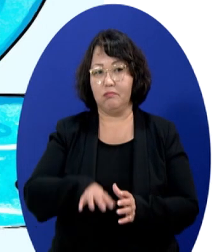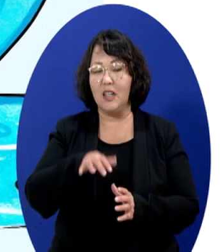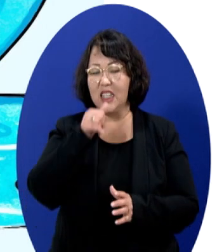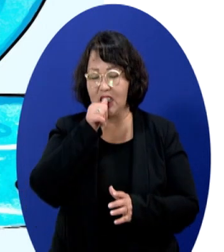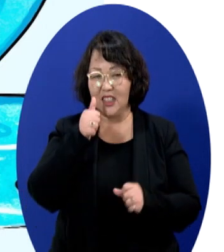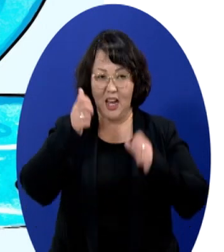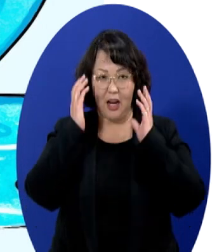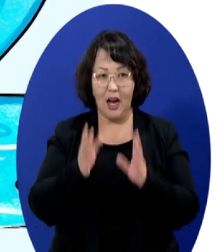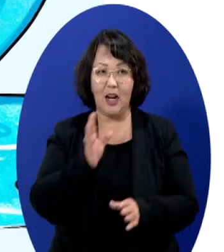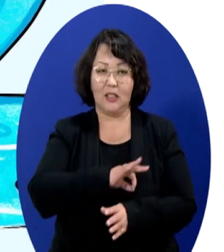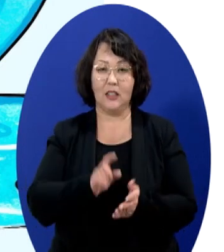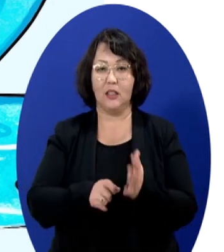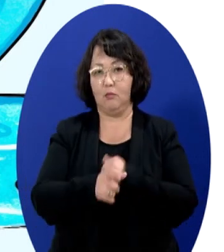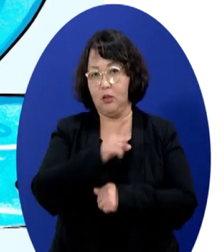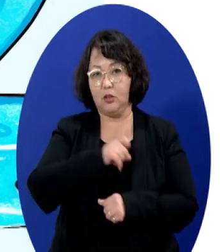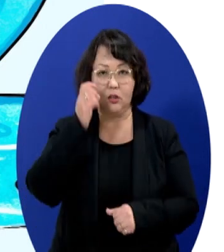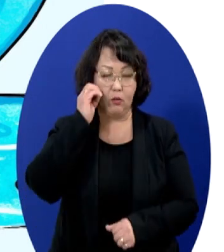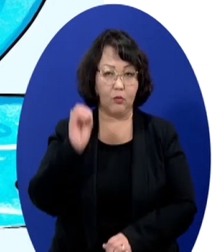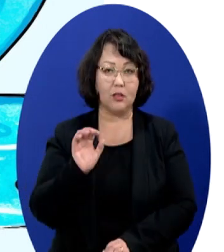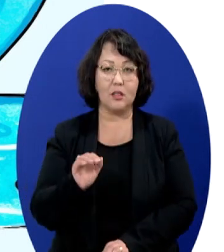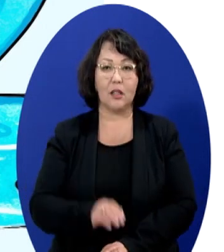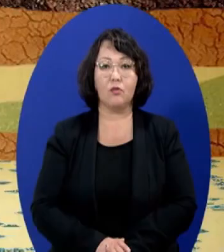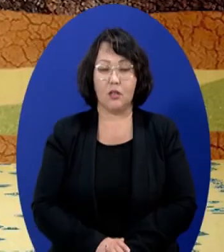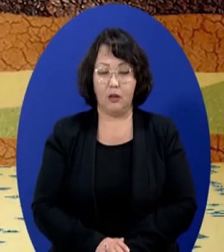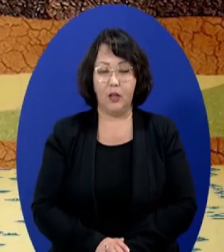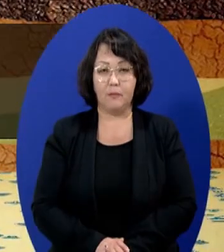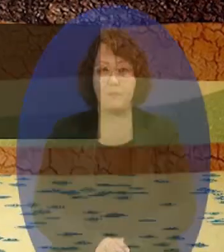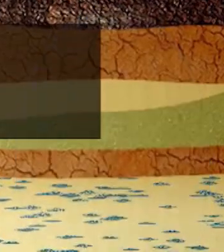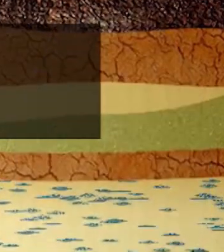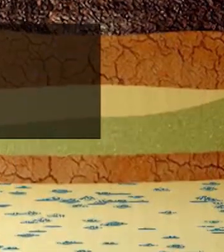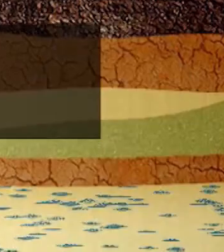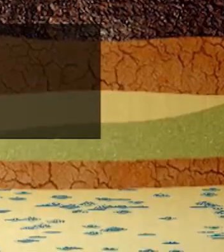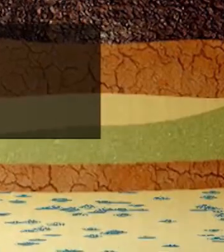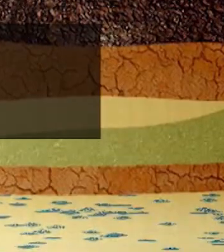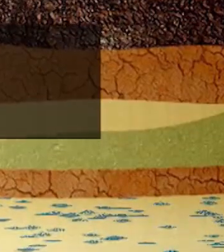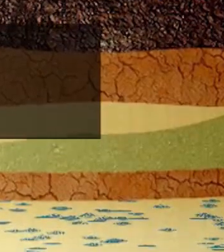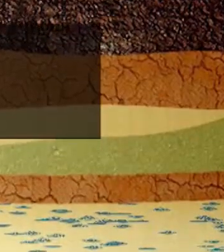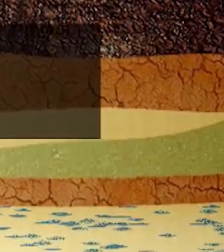мэрэгжилтнүүд сануулсаар байгаа юм а.